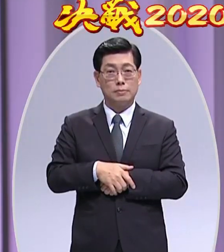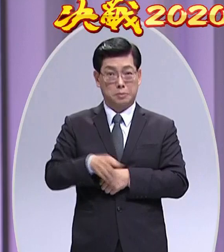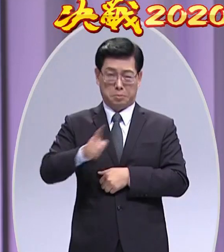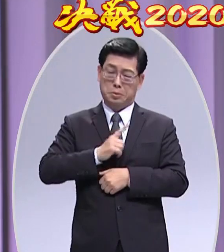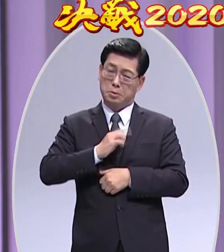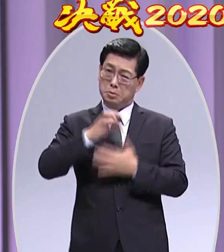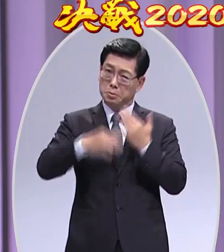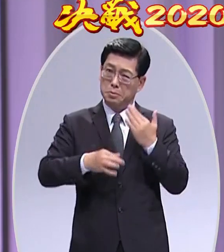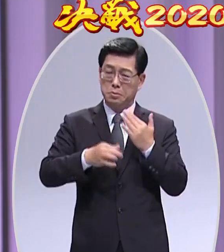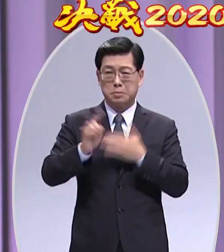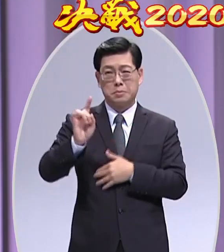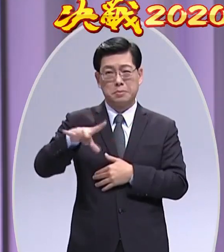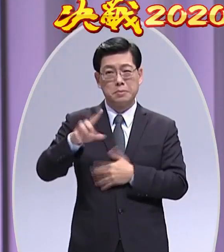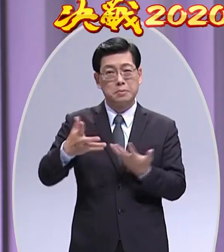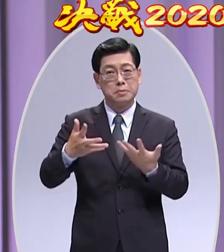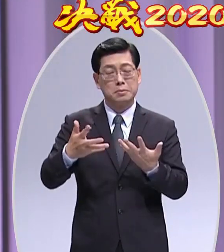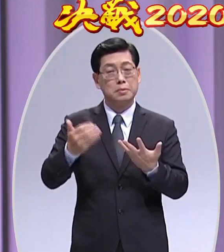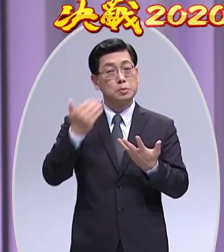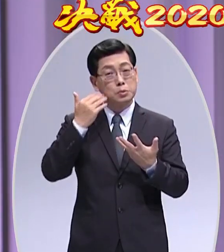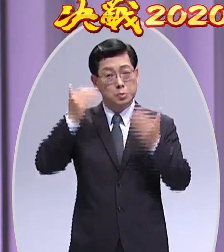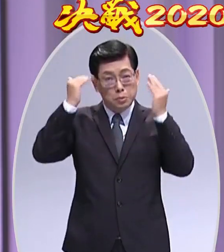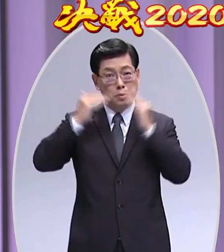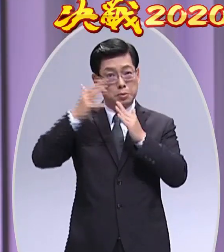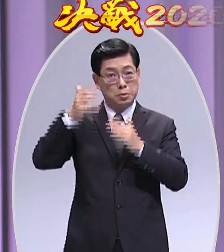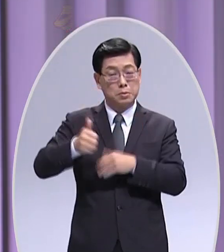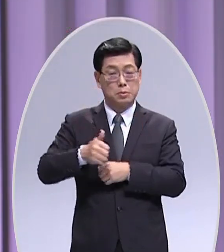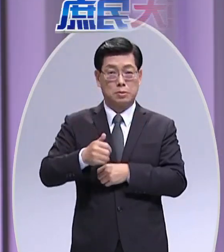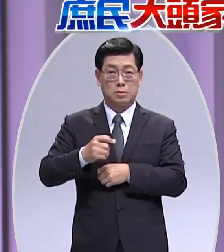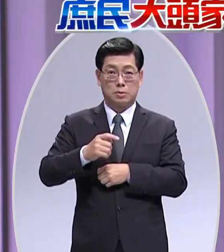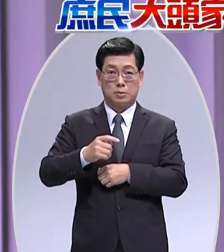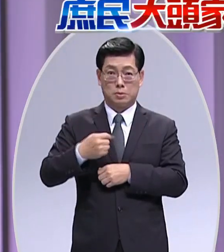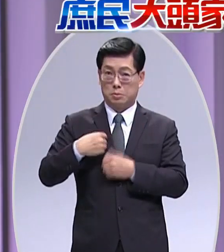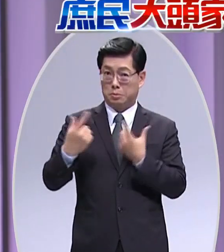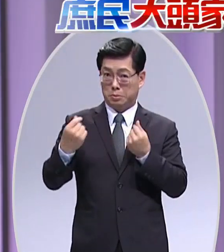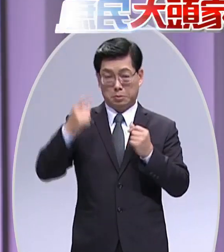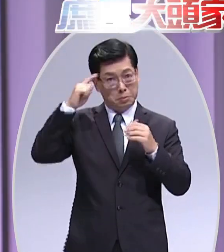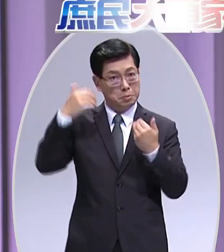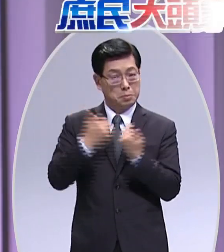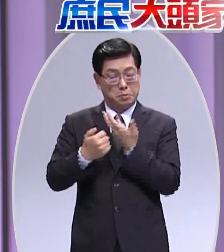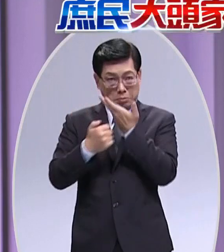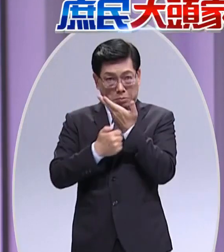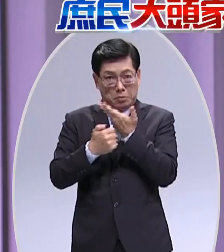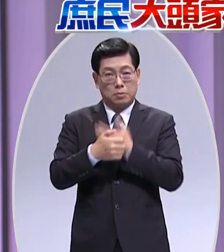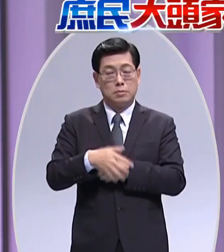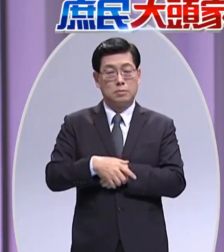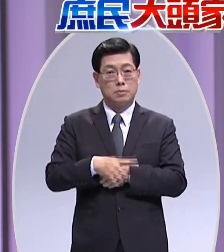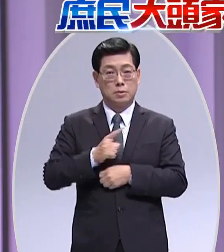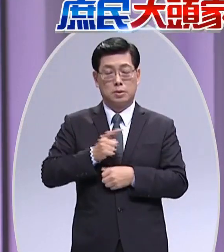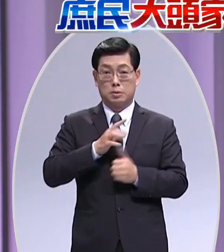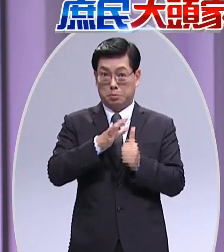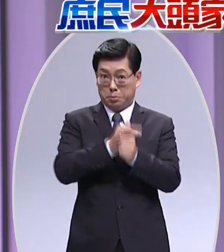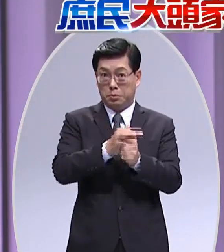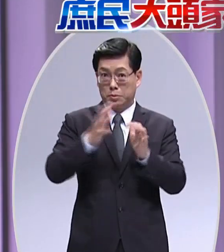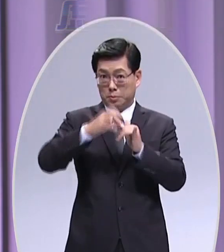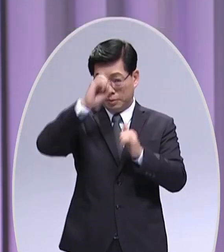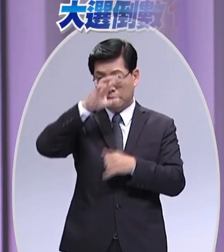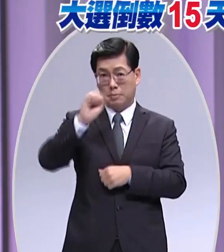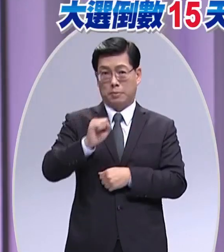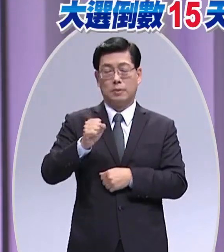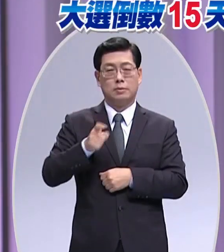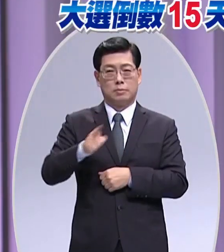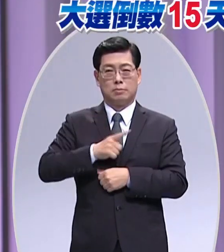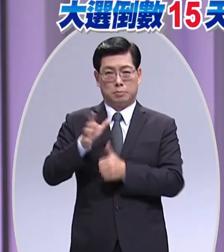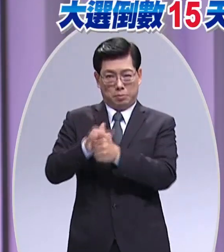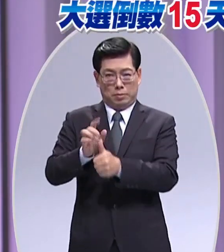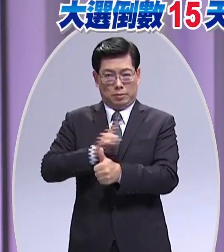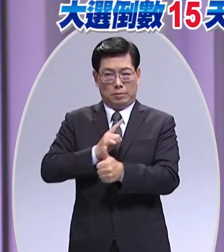们的标准到底在哪里？如果韩市长也跟我们一样反毒，你约束不了国民党，至少你可以约束一下